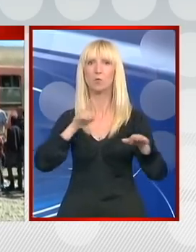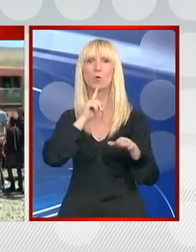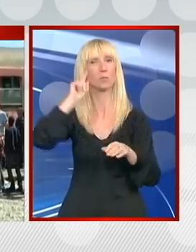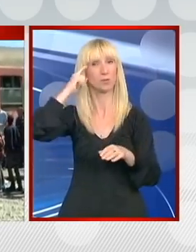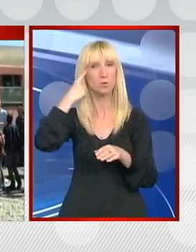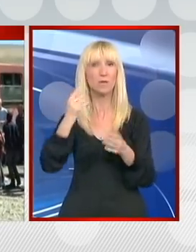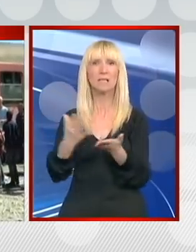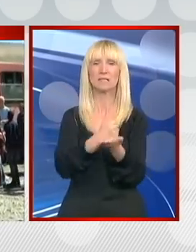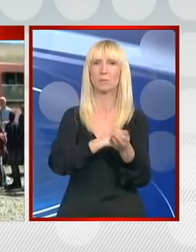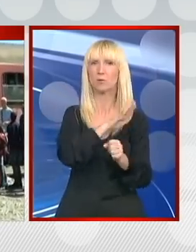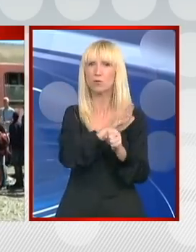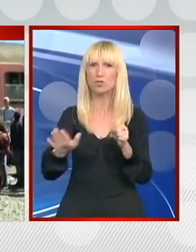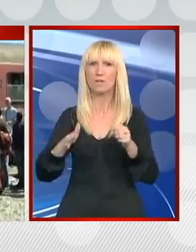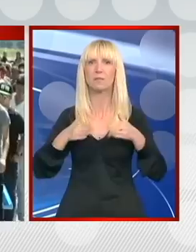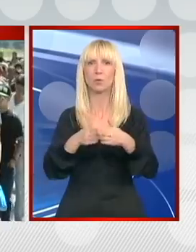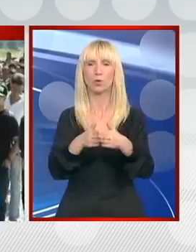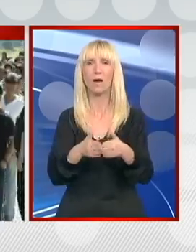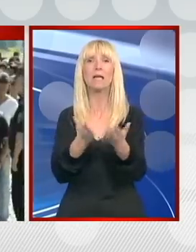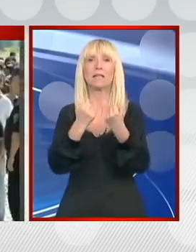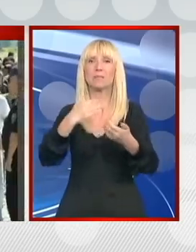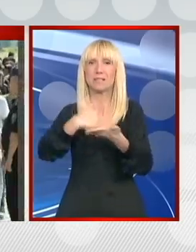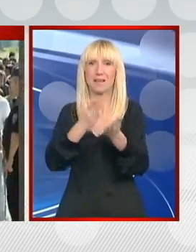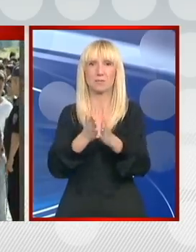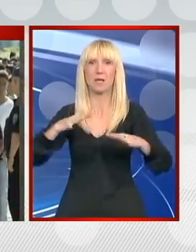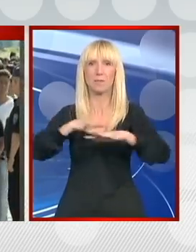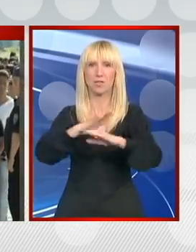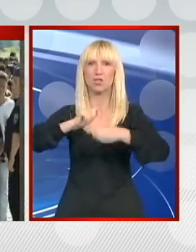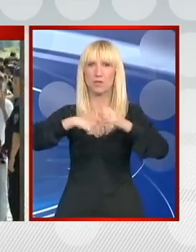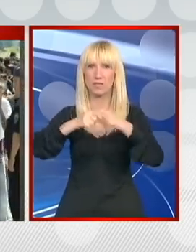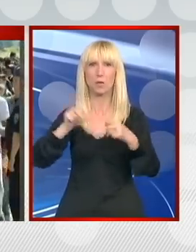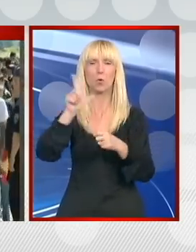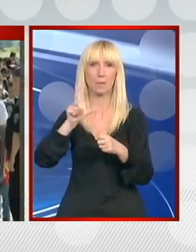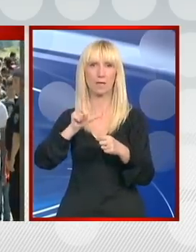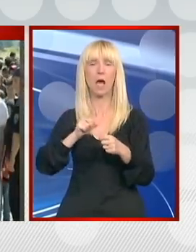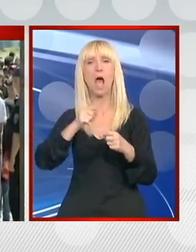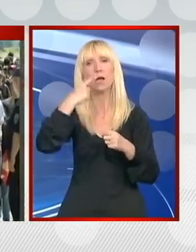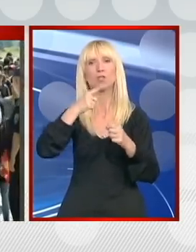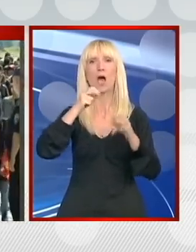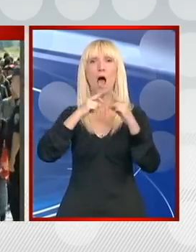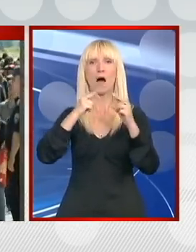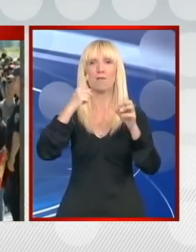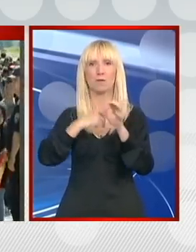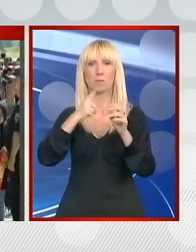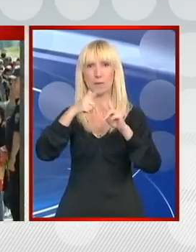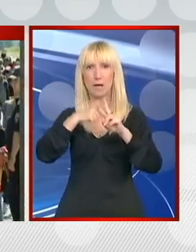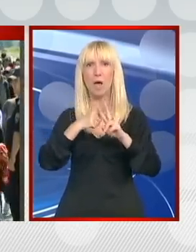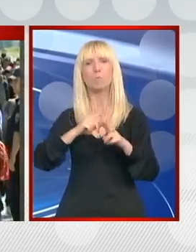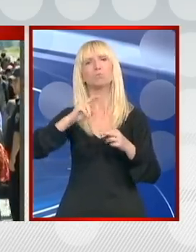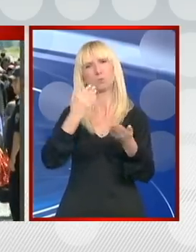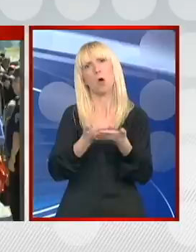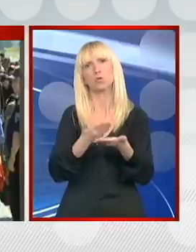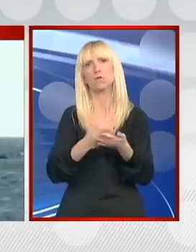podrazumeva zaplenu i uništavanje brodova kako bi se razbile mreže švercera u Libiji, prenosi agencija France Press, pozivajući se